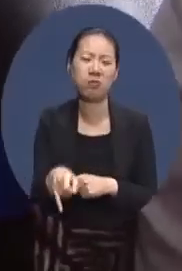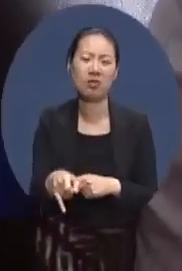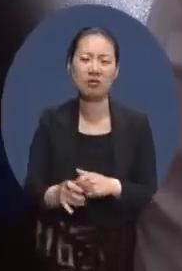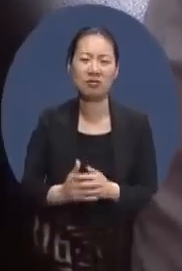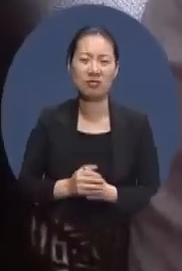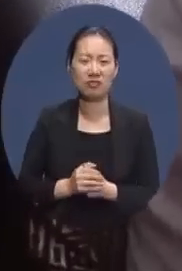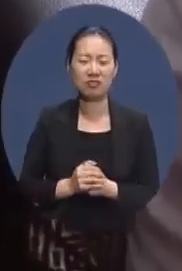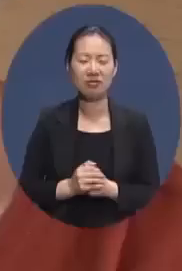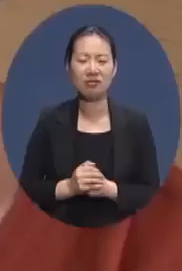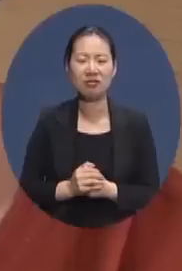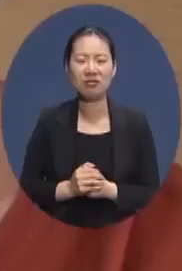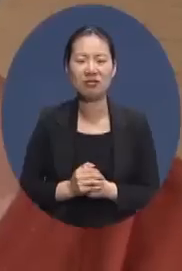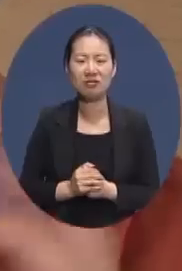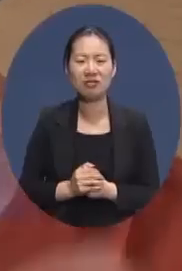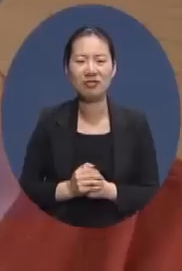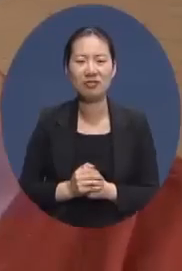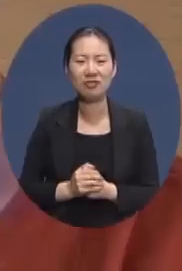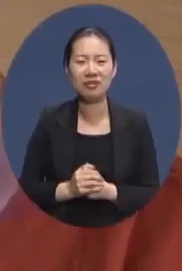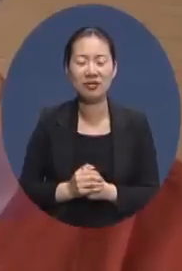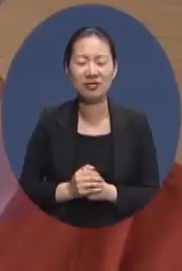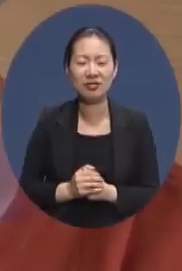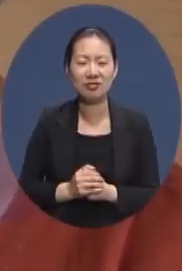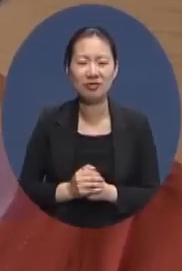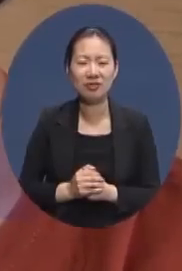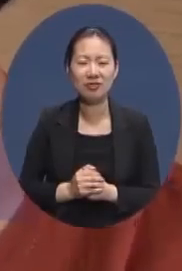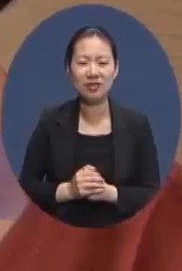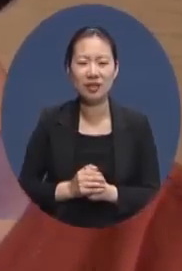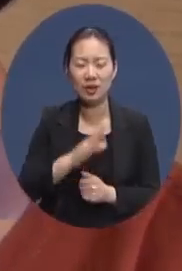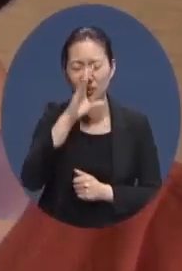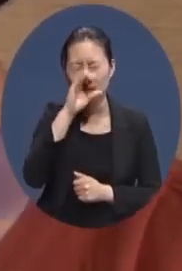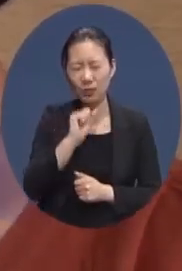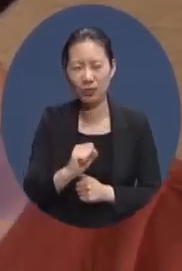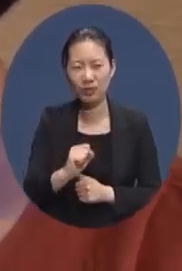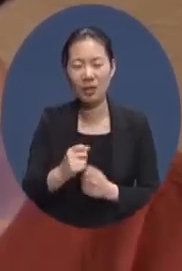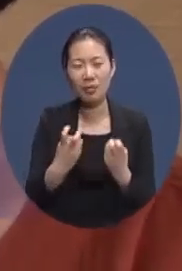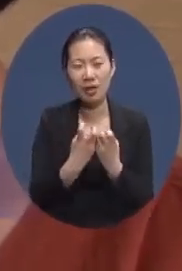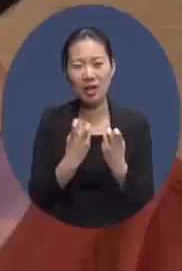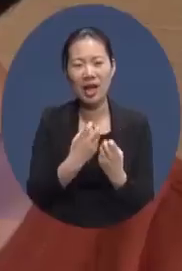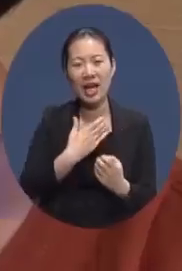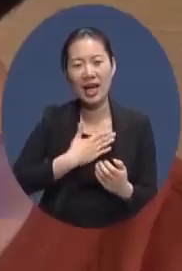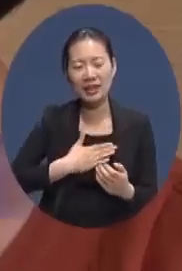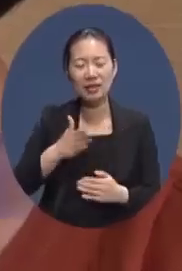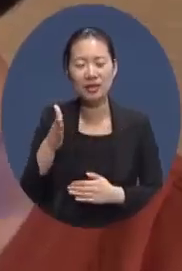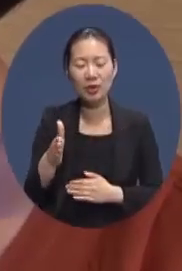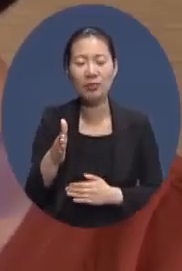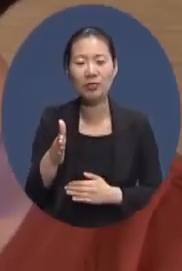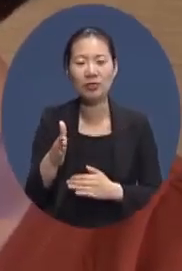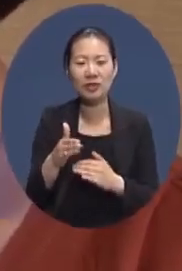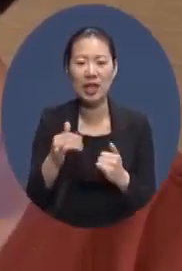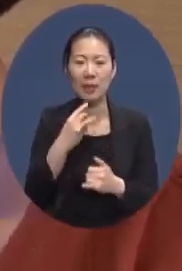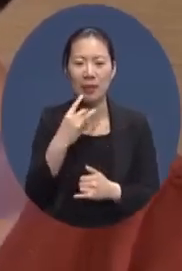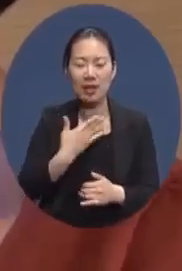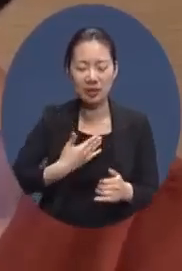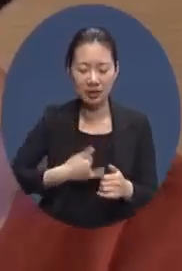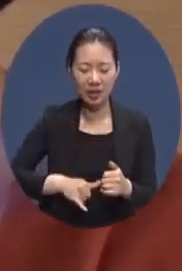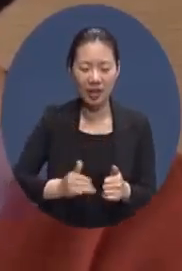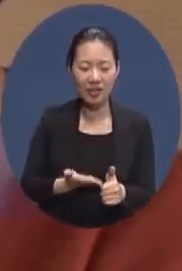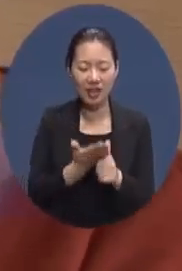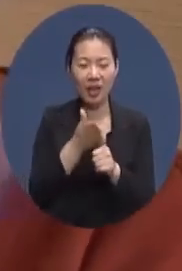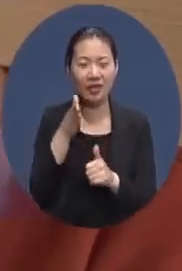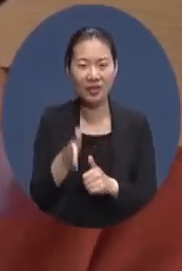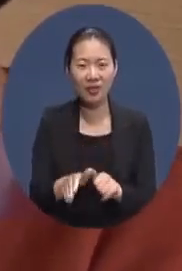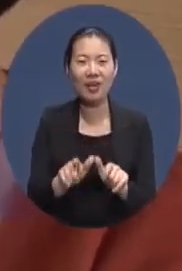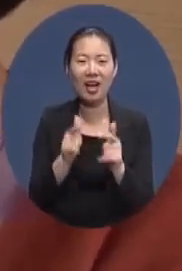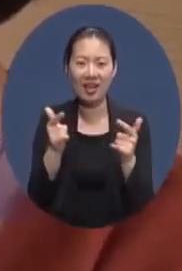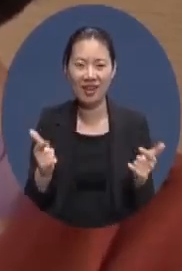요리 못하는 거. 9점이 어딥니까 그래도. 쉬운데 좋은 방법을 아는 전문가지 제가 제 아이를 잘 키우는데